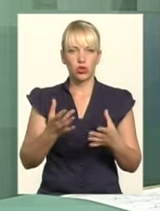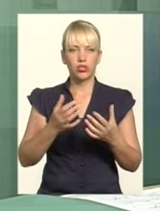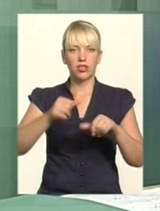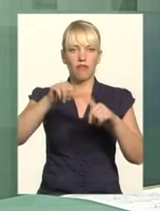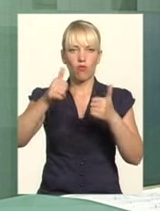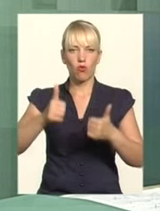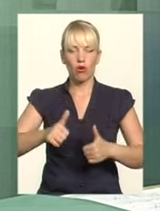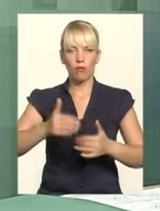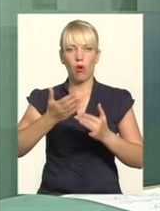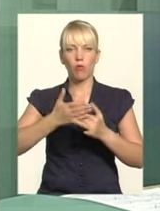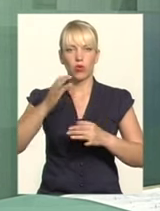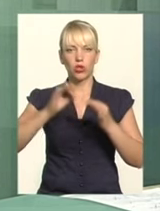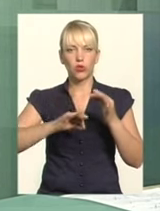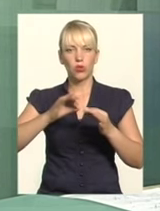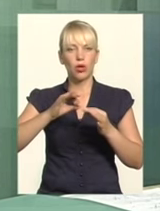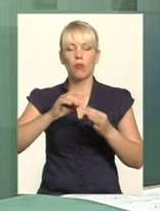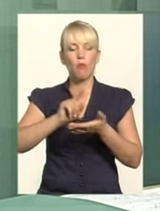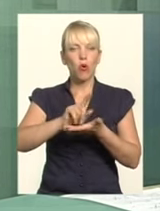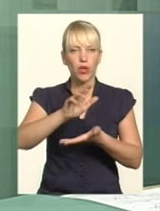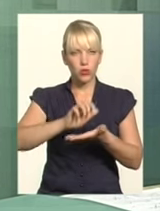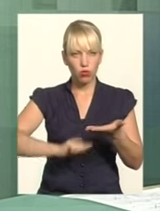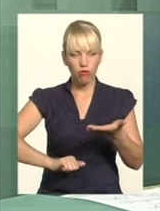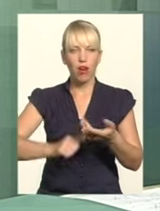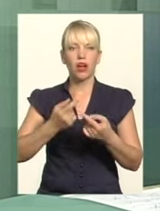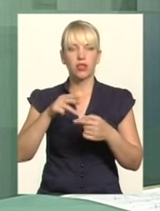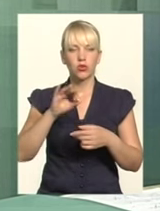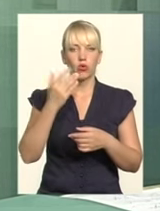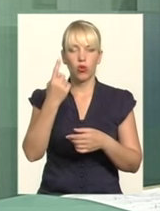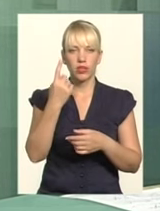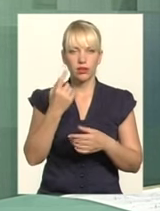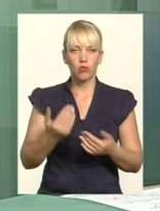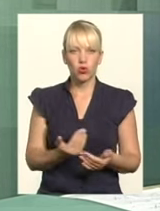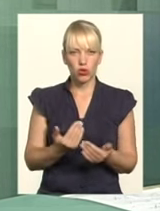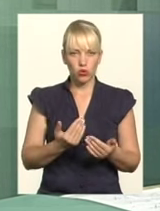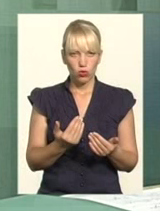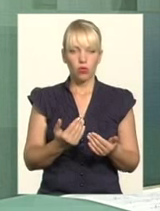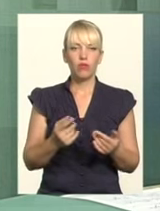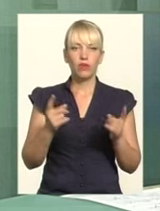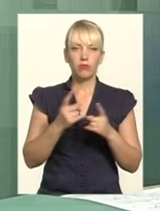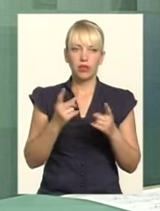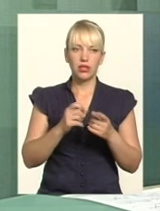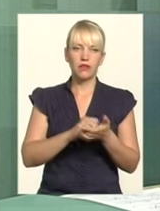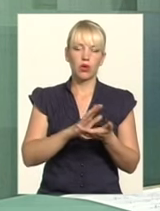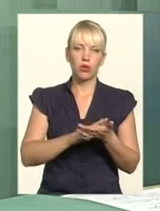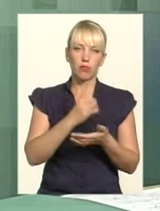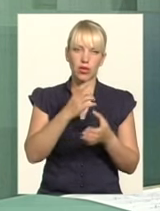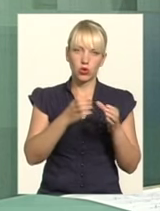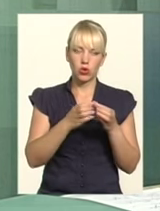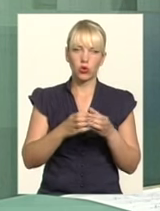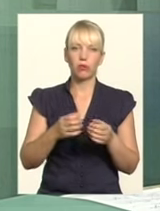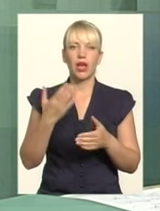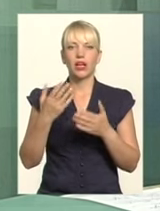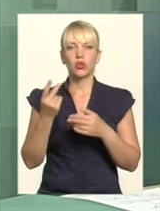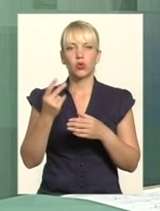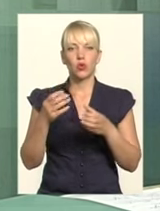формі оподаткування, то їм один прожитковий мінімум дохід вмішується першої групи. Якщо другої групи – два